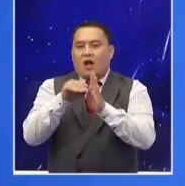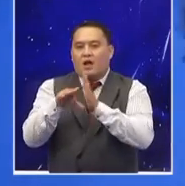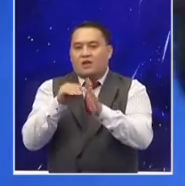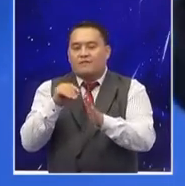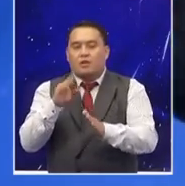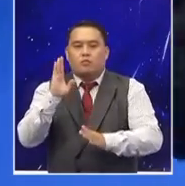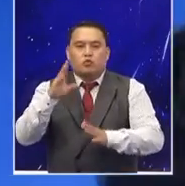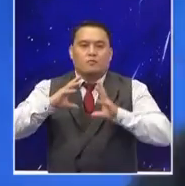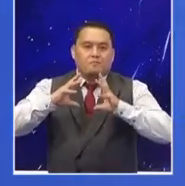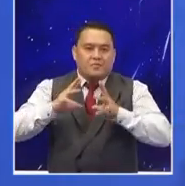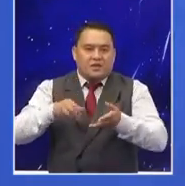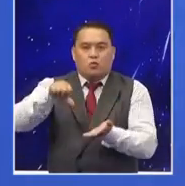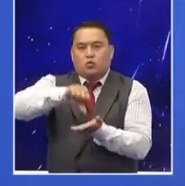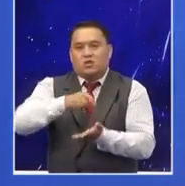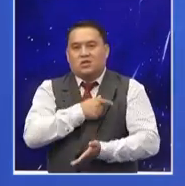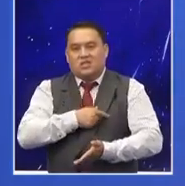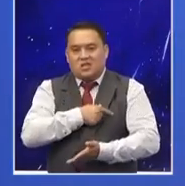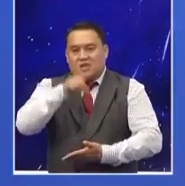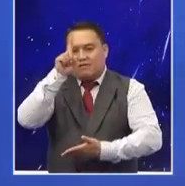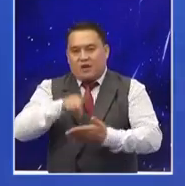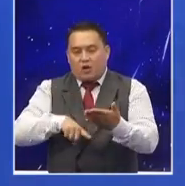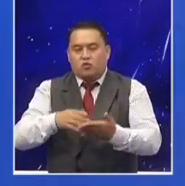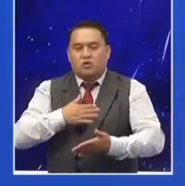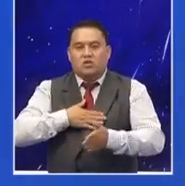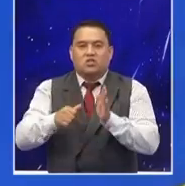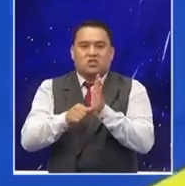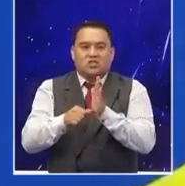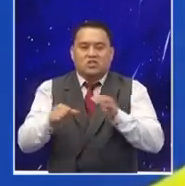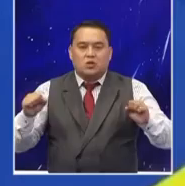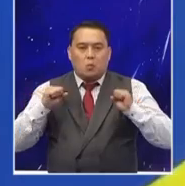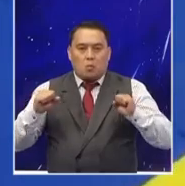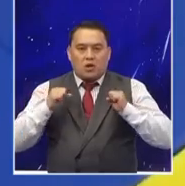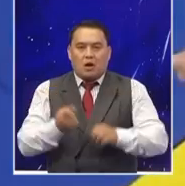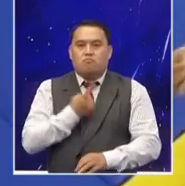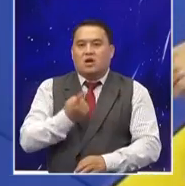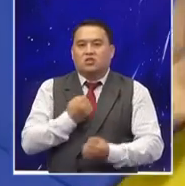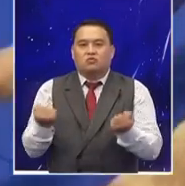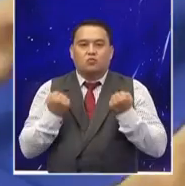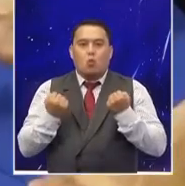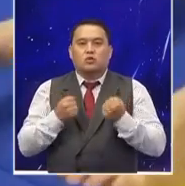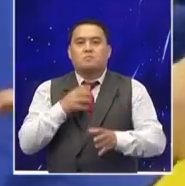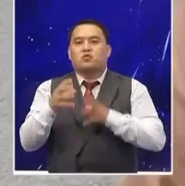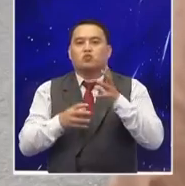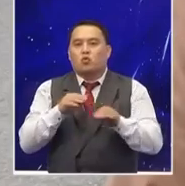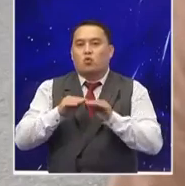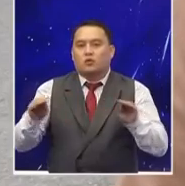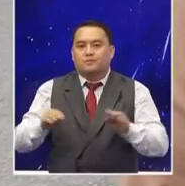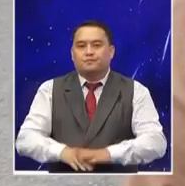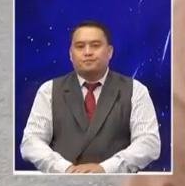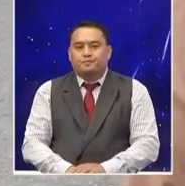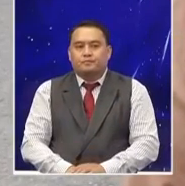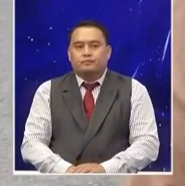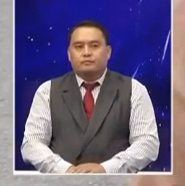чемпионат мира на данный момент тренер ожидают высоких результатов от 6 спортсменов из числа мастеров спорта международного класса будет проходить